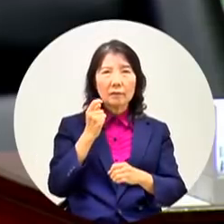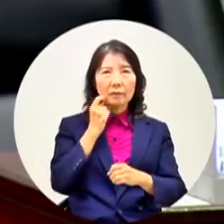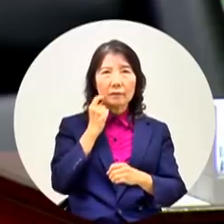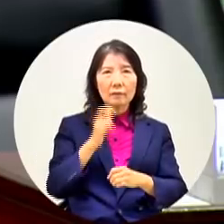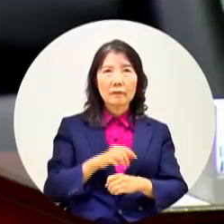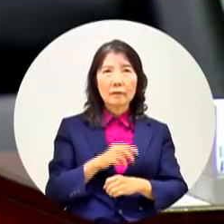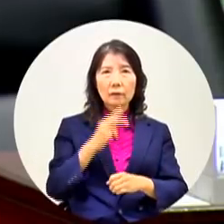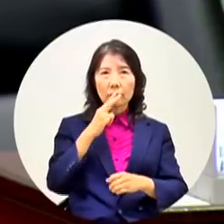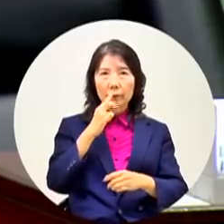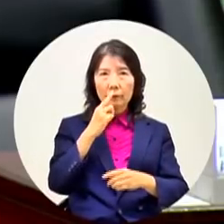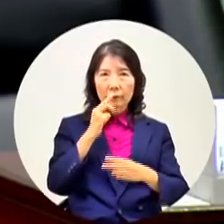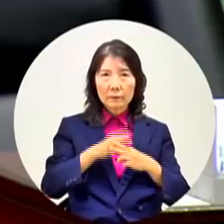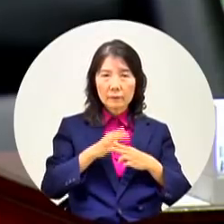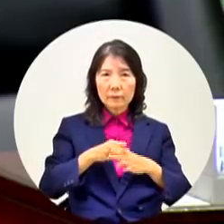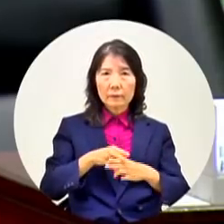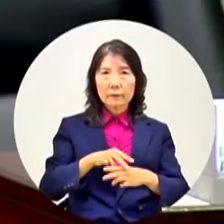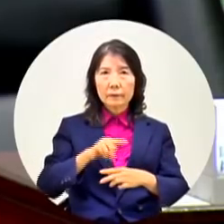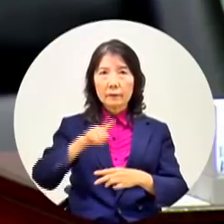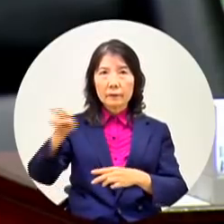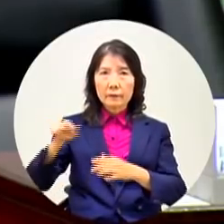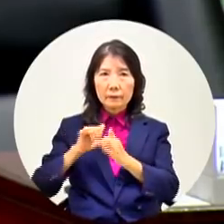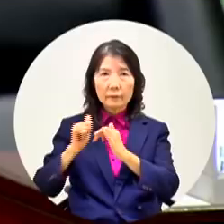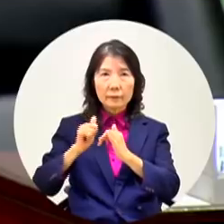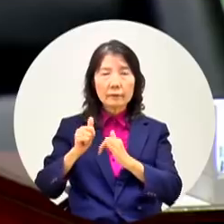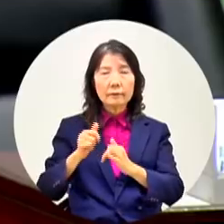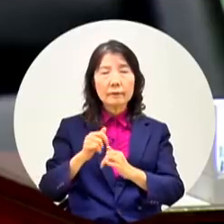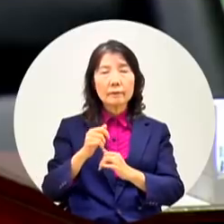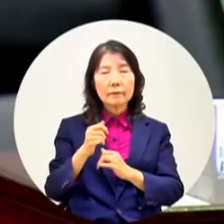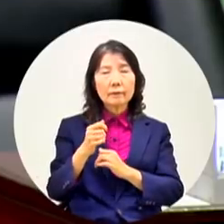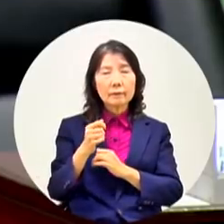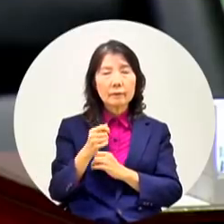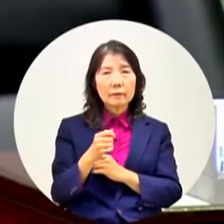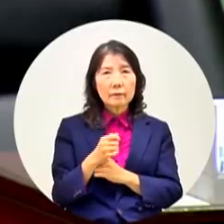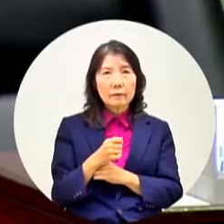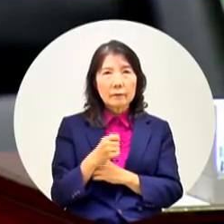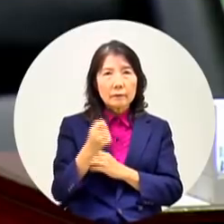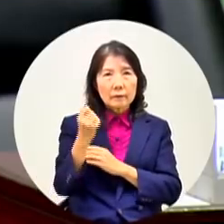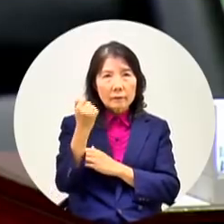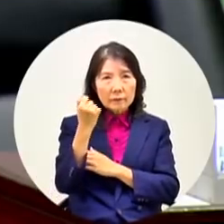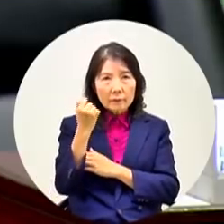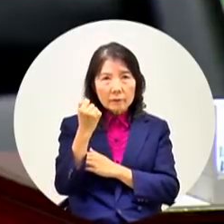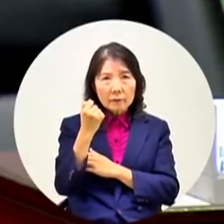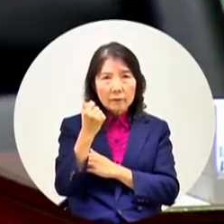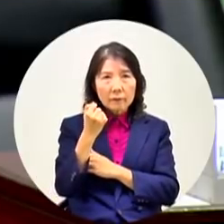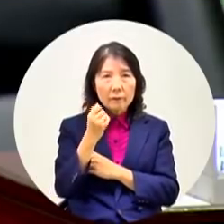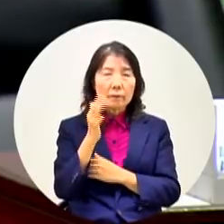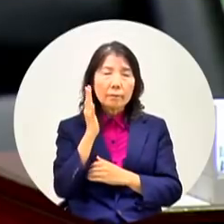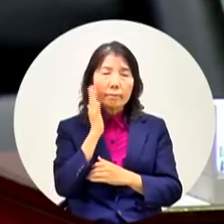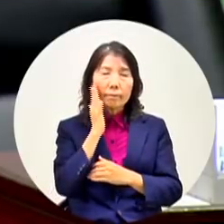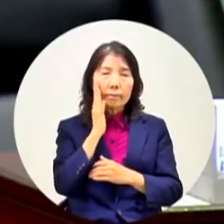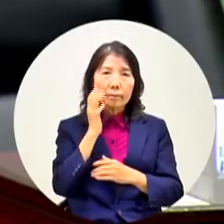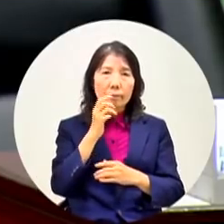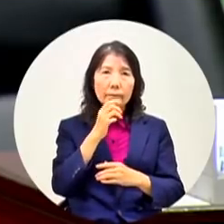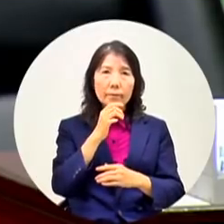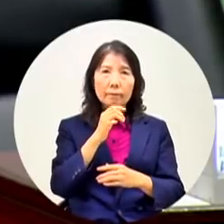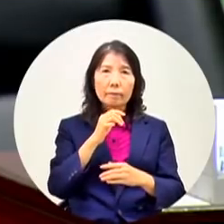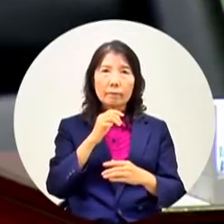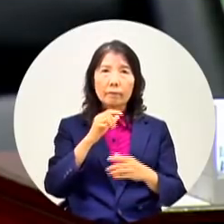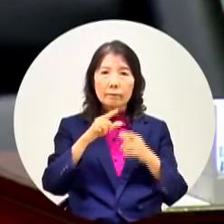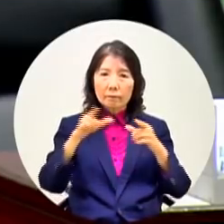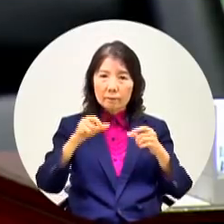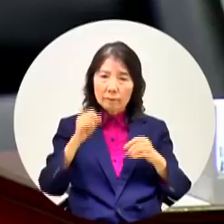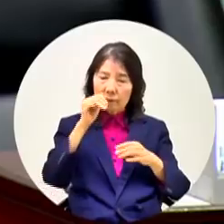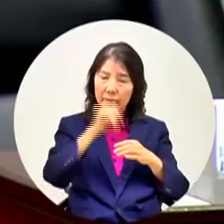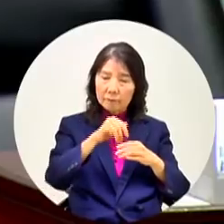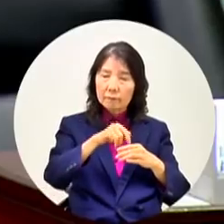信咱百姓他们非常的用心，他们他用他们的宝贵这一票来选予咱做